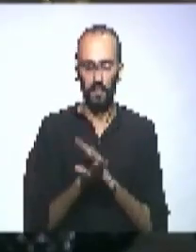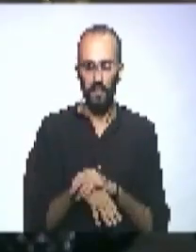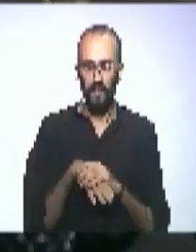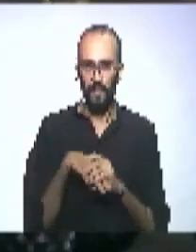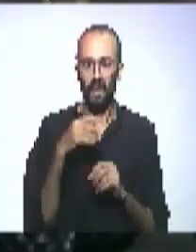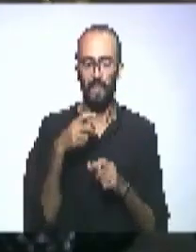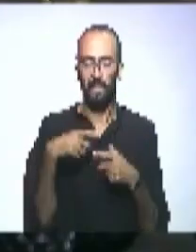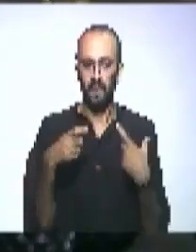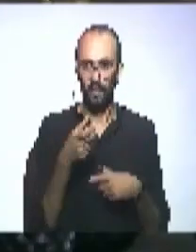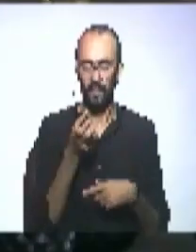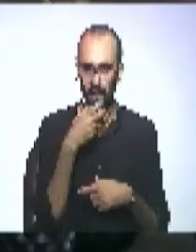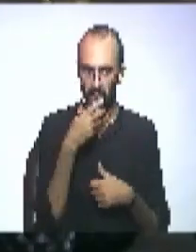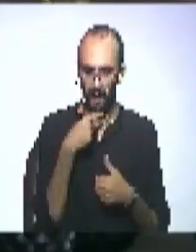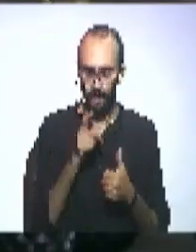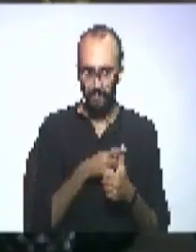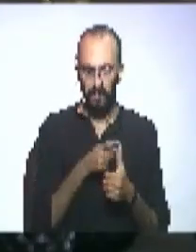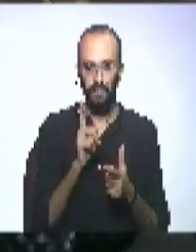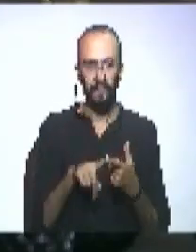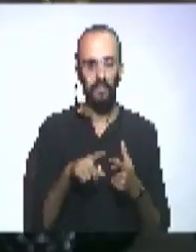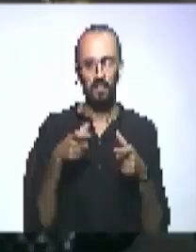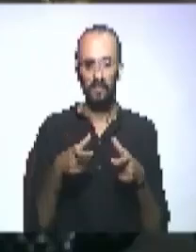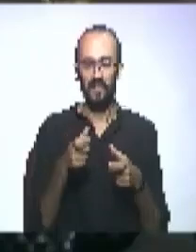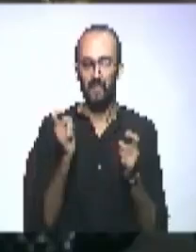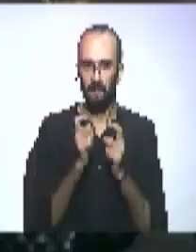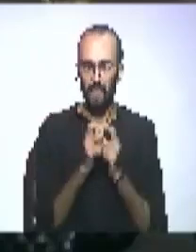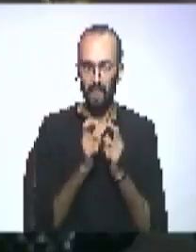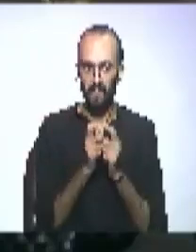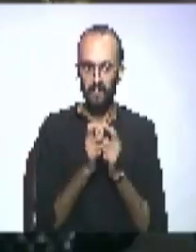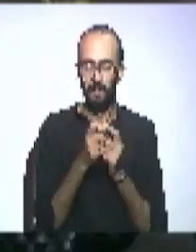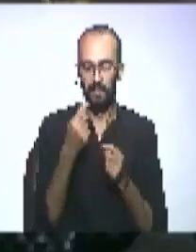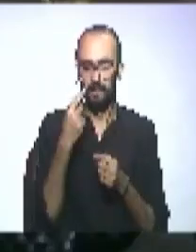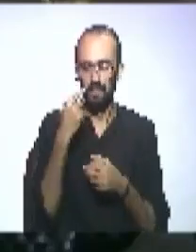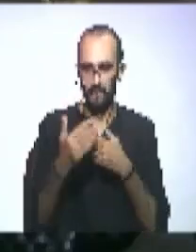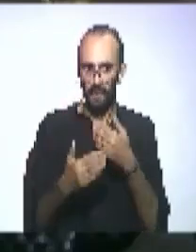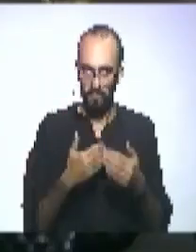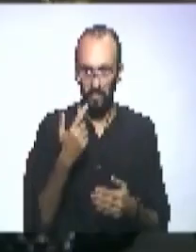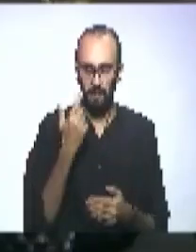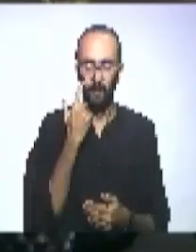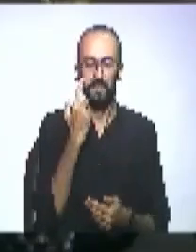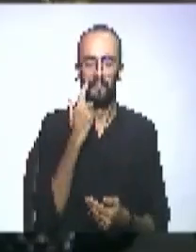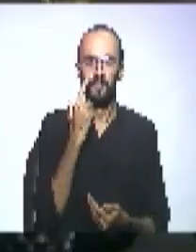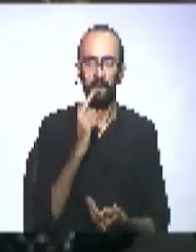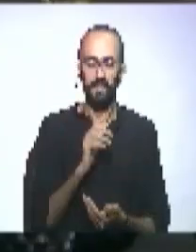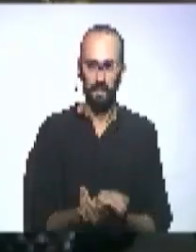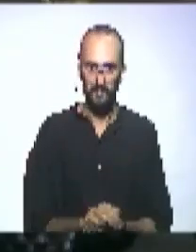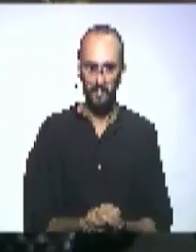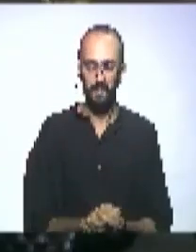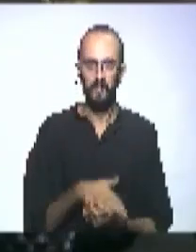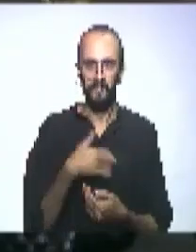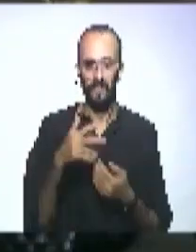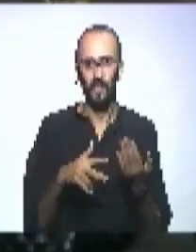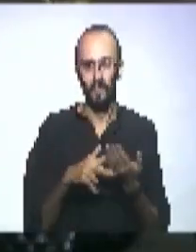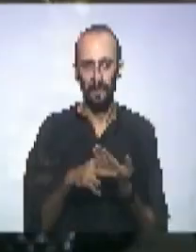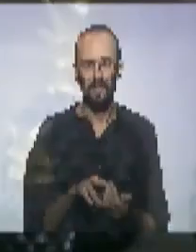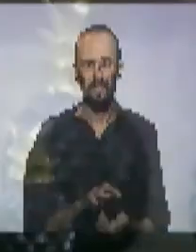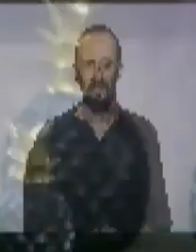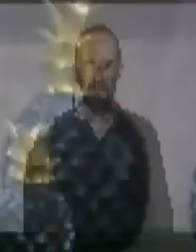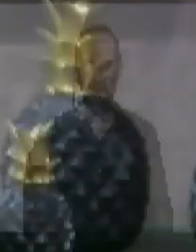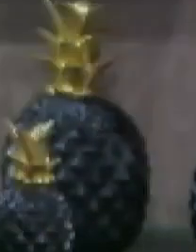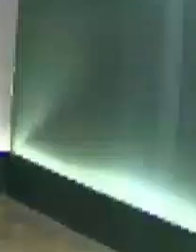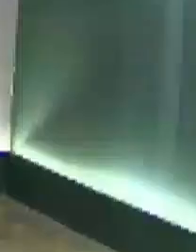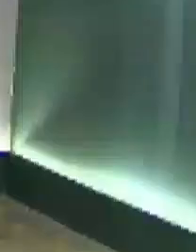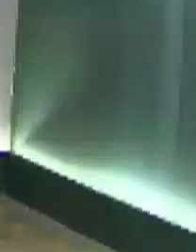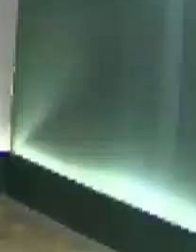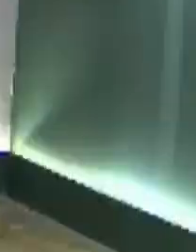الفطيرة التفاح وعملنا برجر الفراخ، لسه بنشوف هنكمل الطرق ازاي بعد الفاصل.